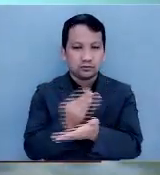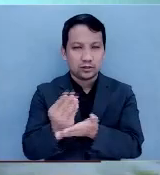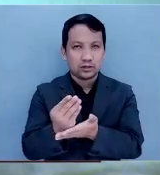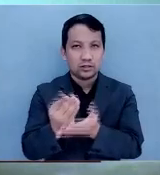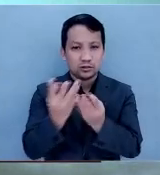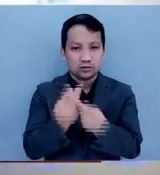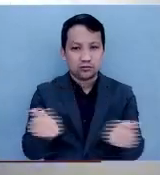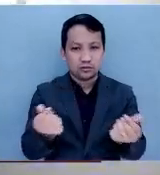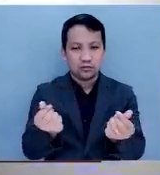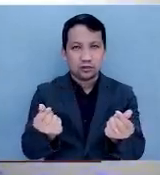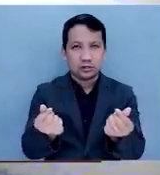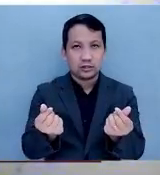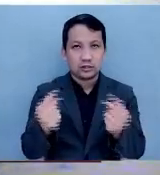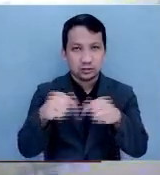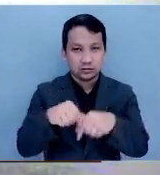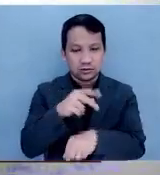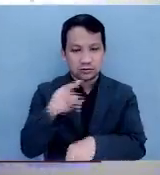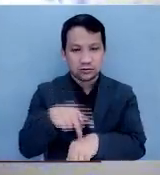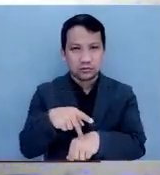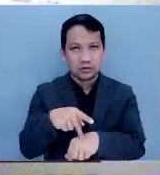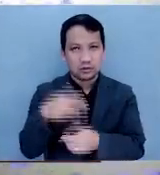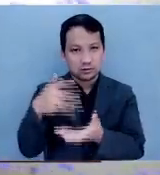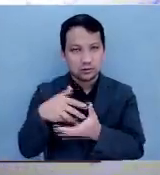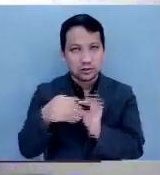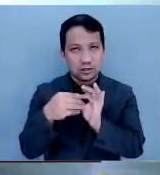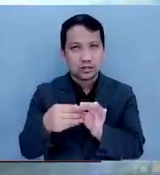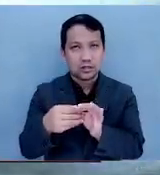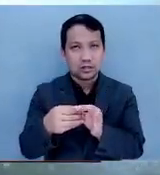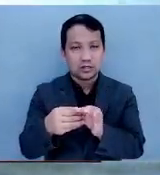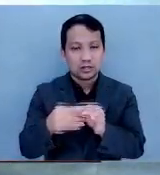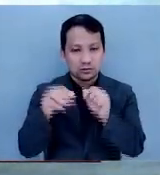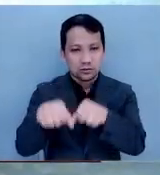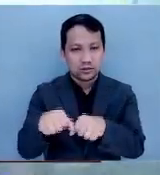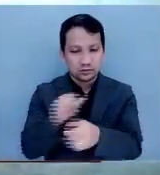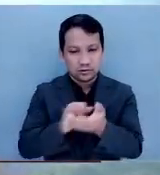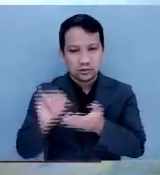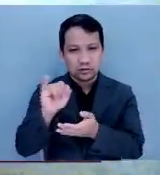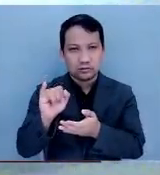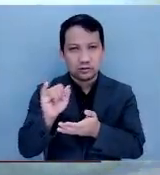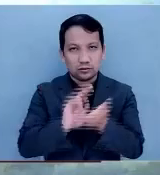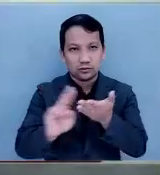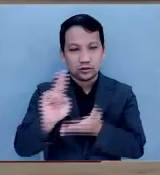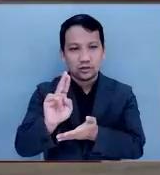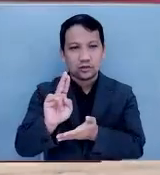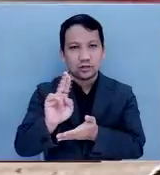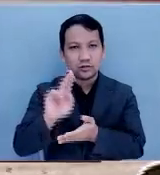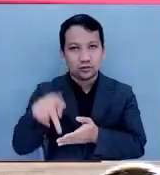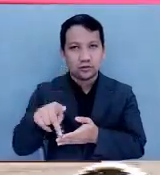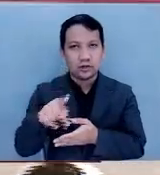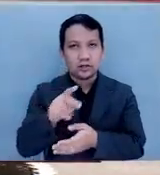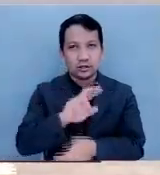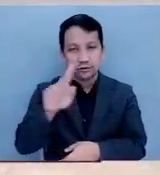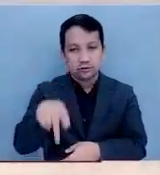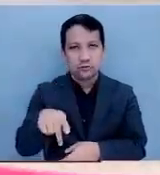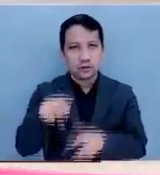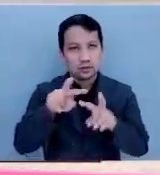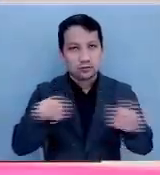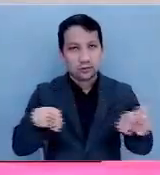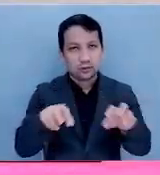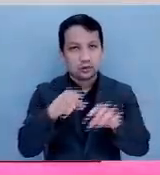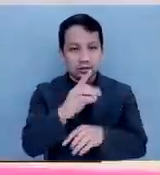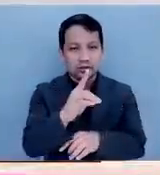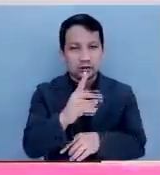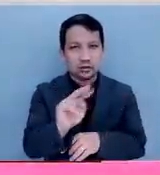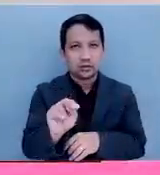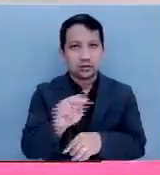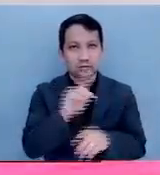sa bansa dahil dito. Base ito sa pag-aaral ng Marine Science Institute ng University of the Philippines. Inaalam na rin ng Department of National